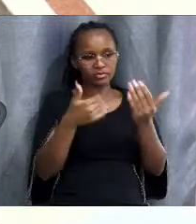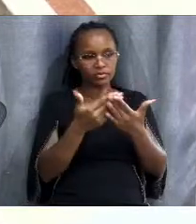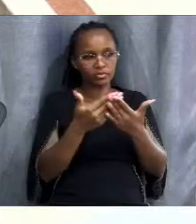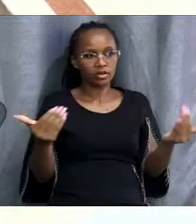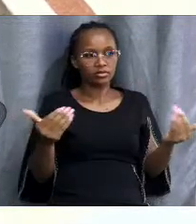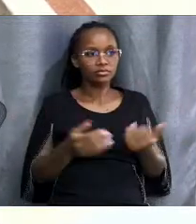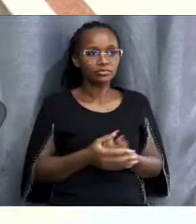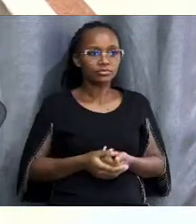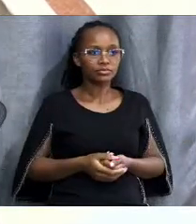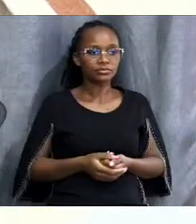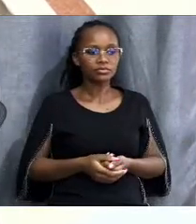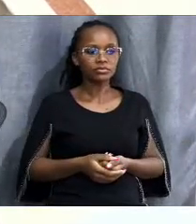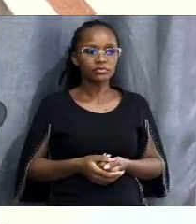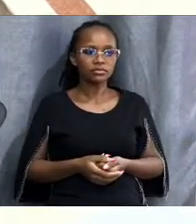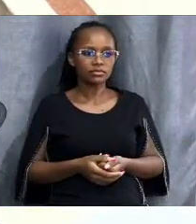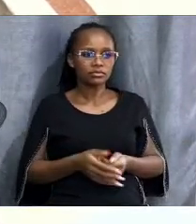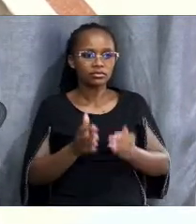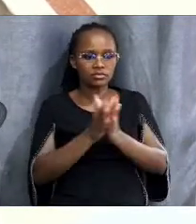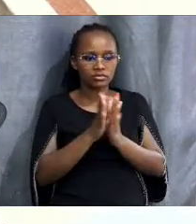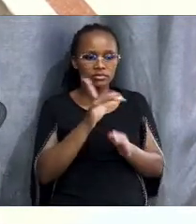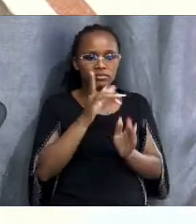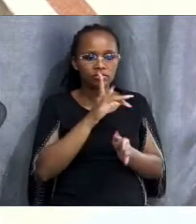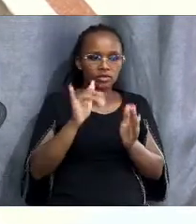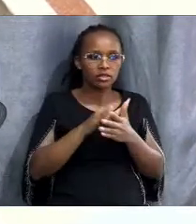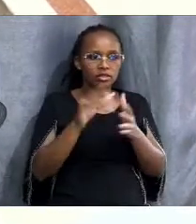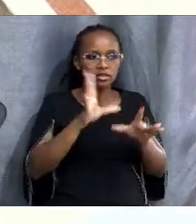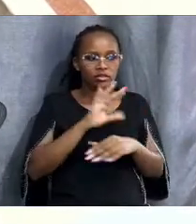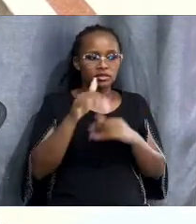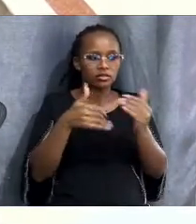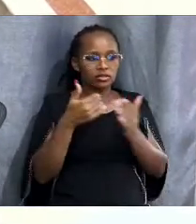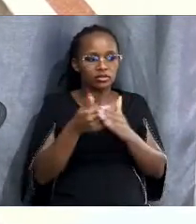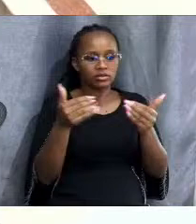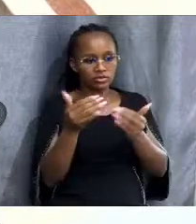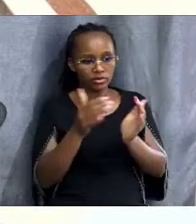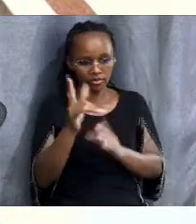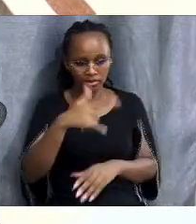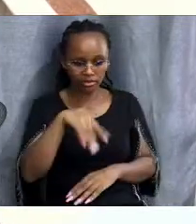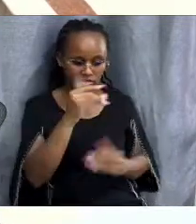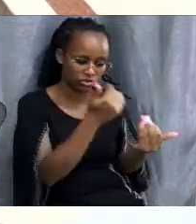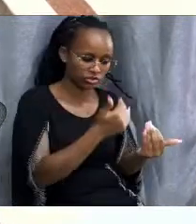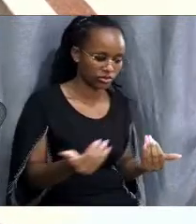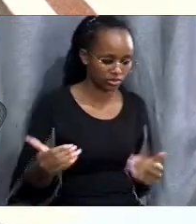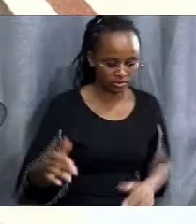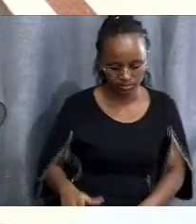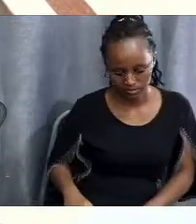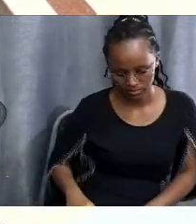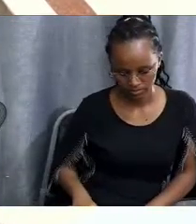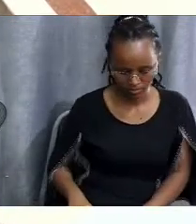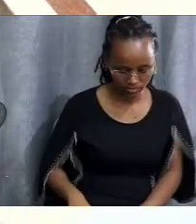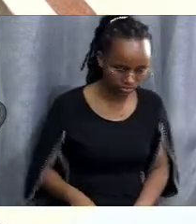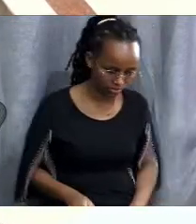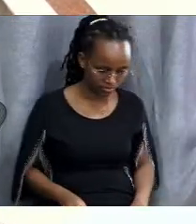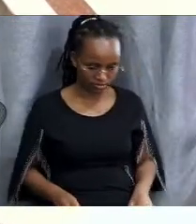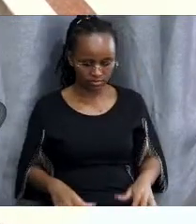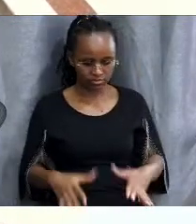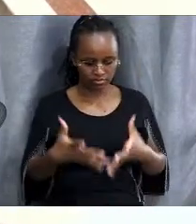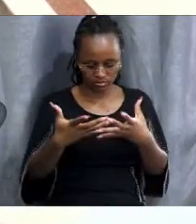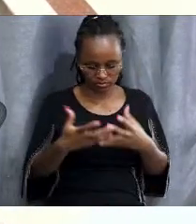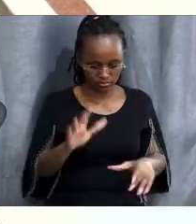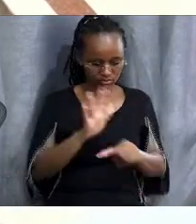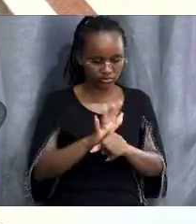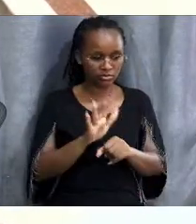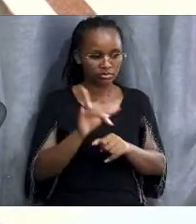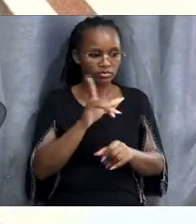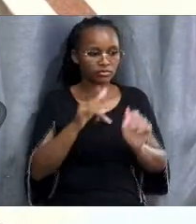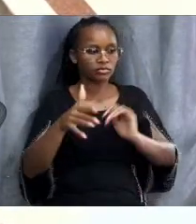igai. Nidako hoya muadha ni wetekira kulirika na families ya shia naishi. Nimarito heiru wa neodoyo